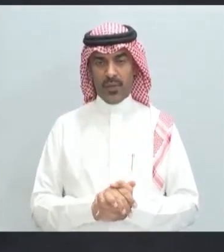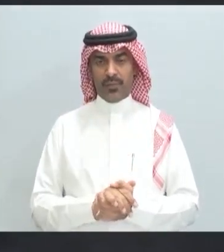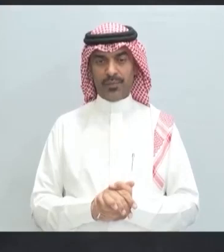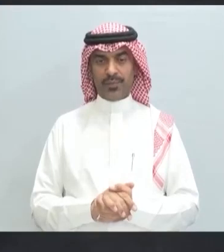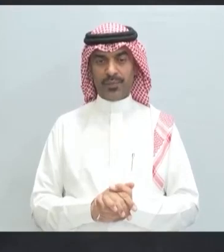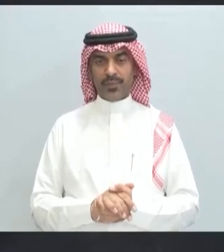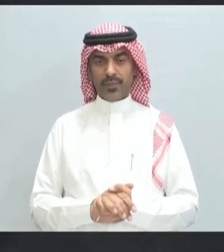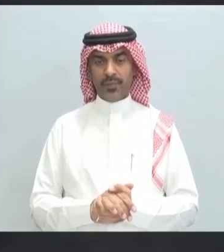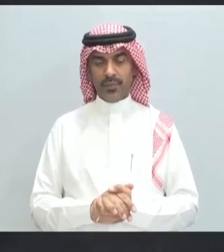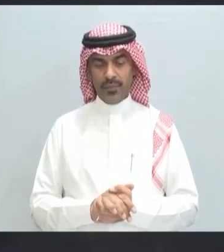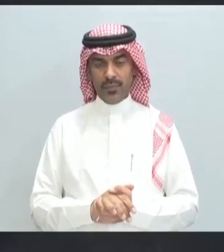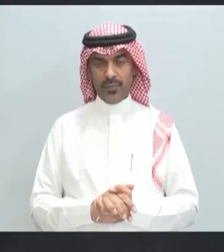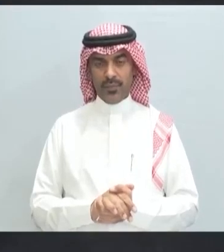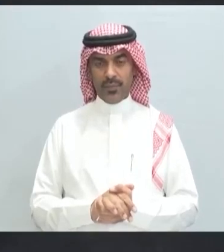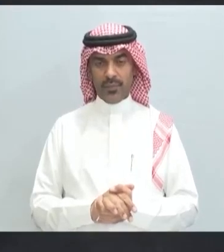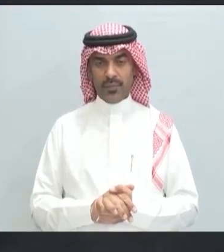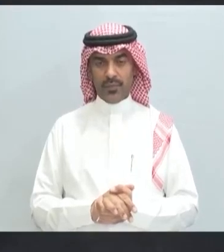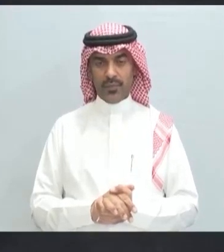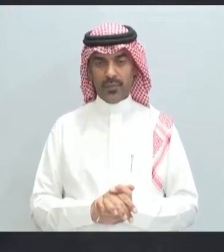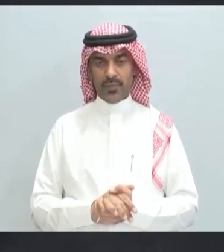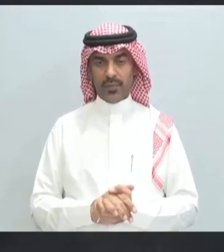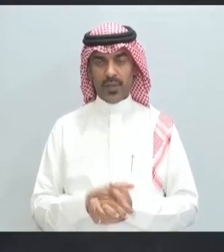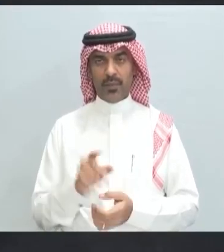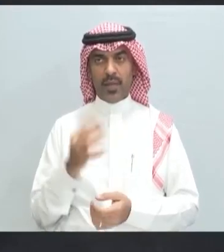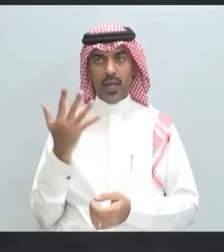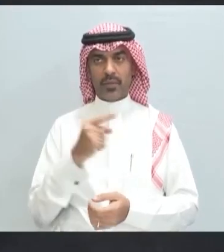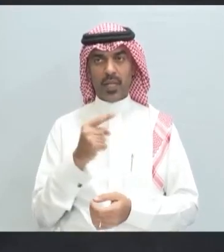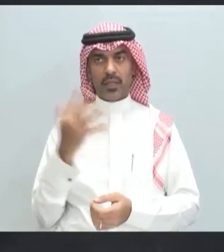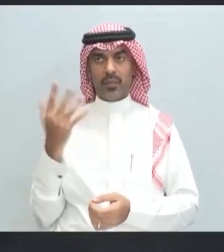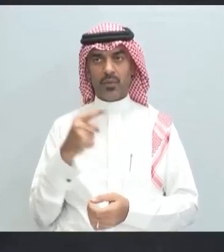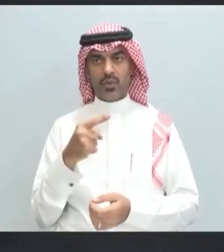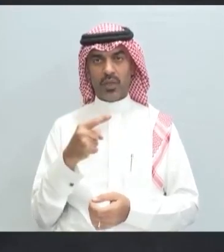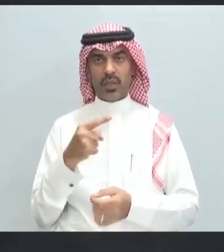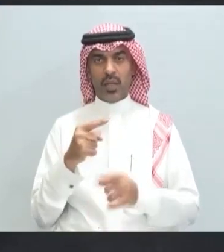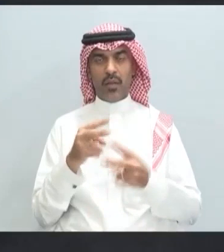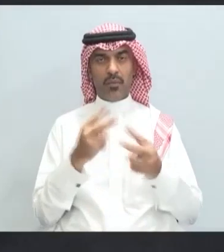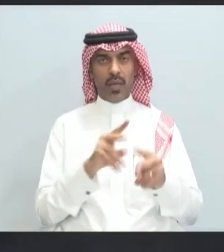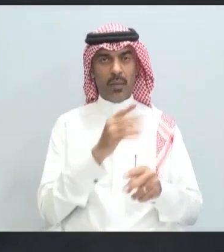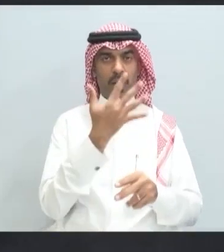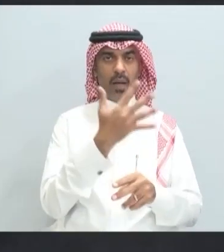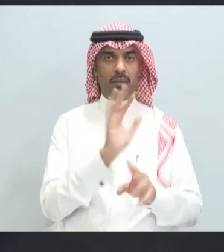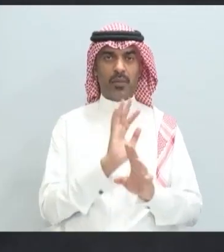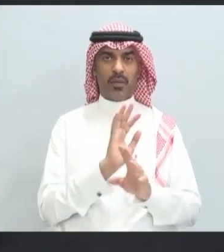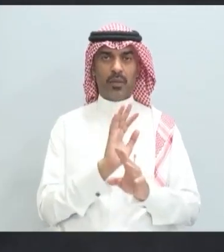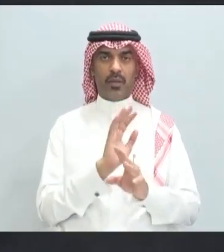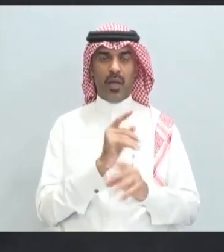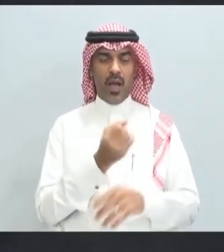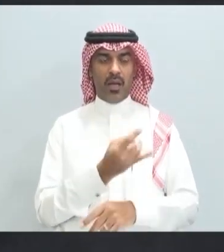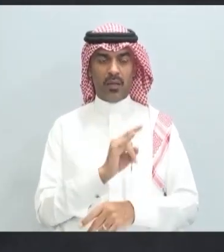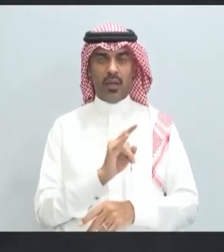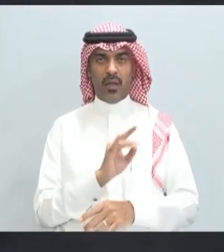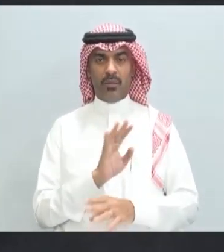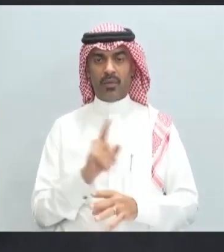15 مثلا وال 25 هذه تقبل القسمه على خ ولا تقبل القسمه على 10 لكن انا ما يهمني لو لقيت فقط حاله